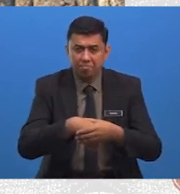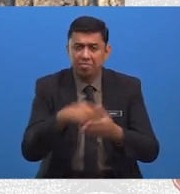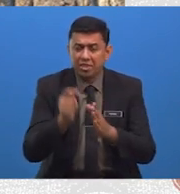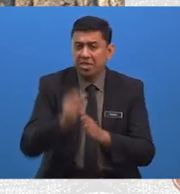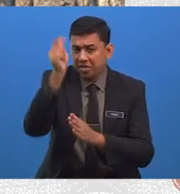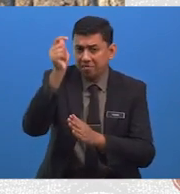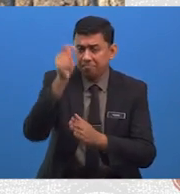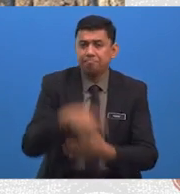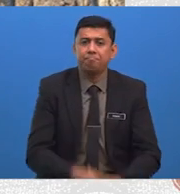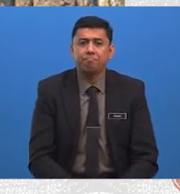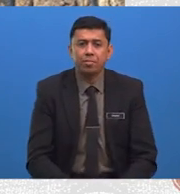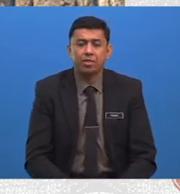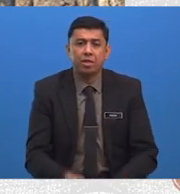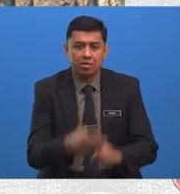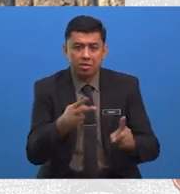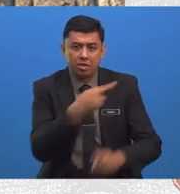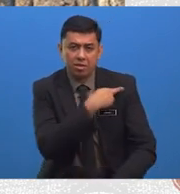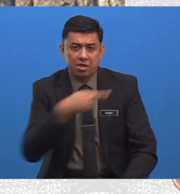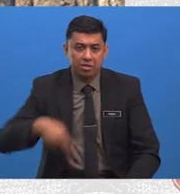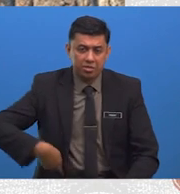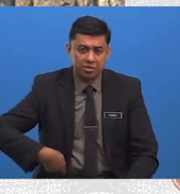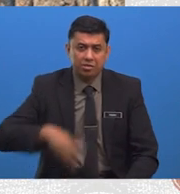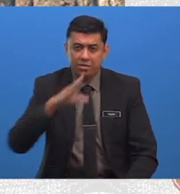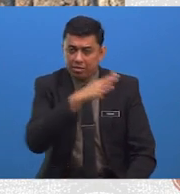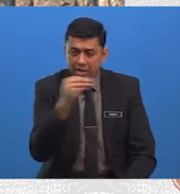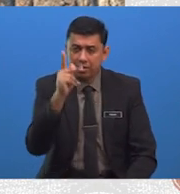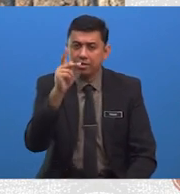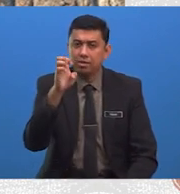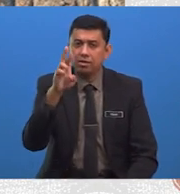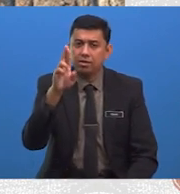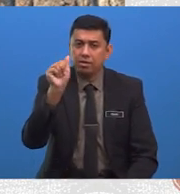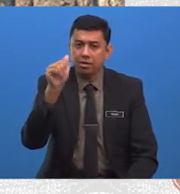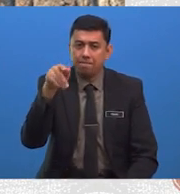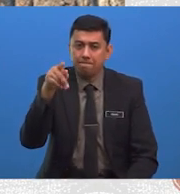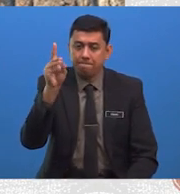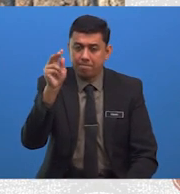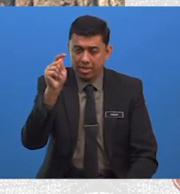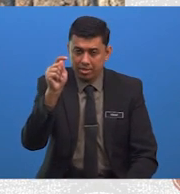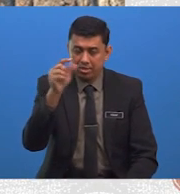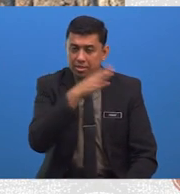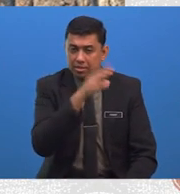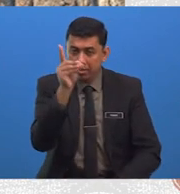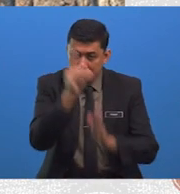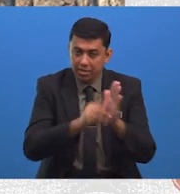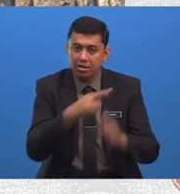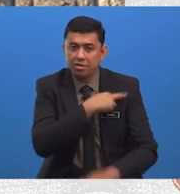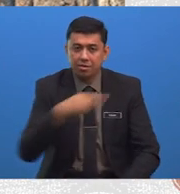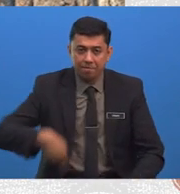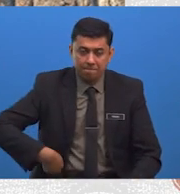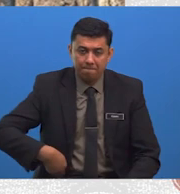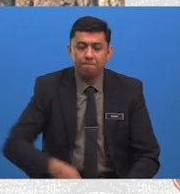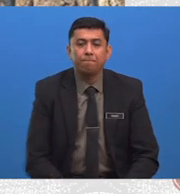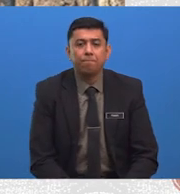tinggi. Terdiri daripada raja dan kerabat diraja. Seperti permaisuri,